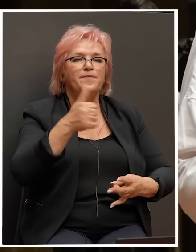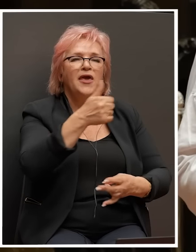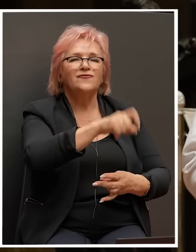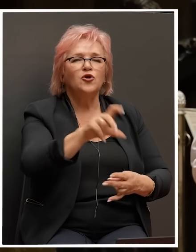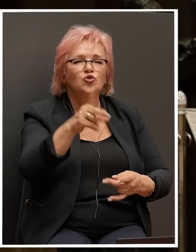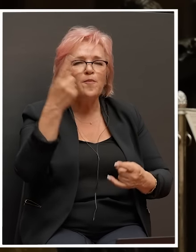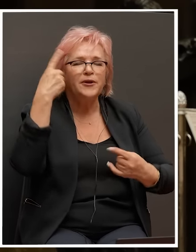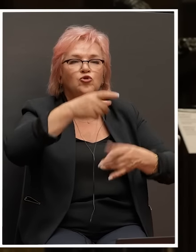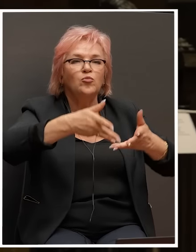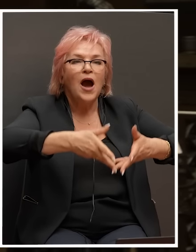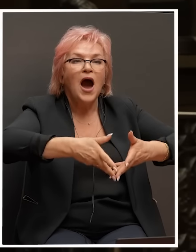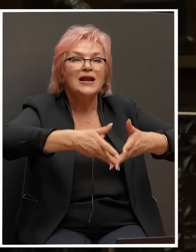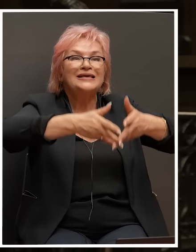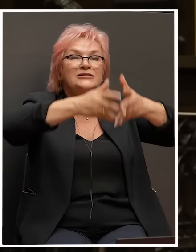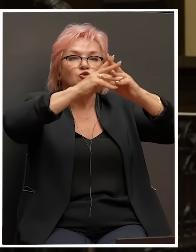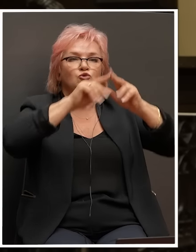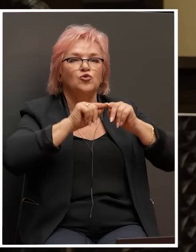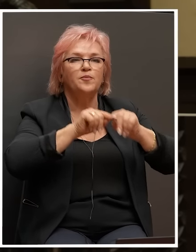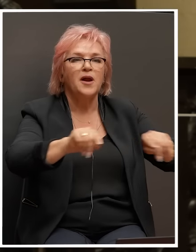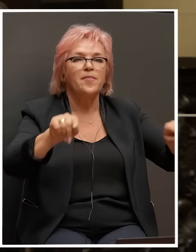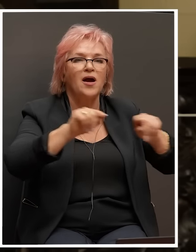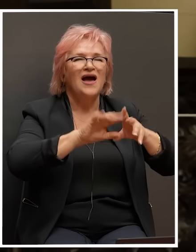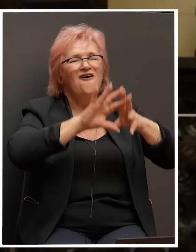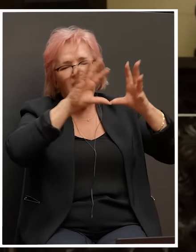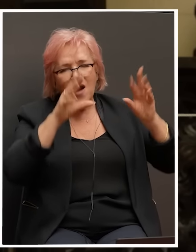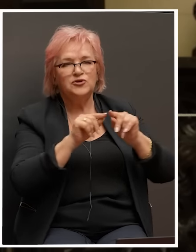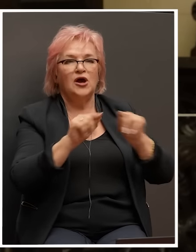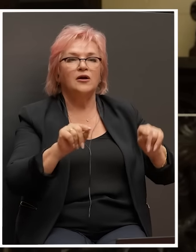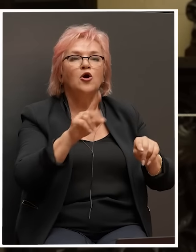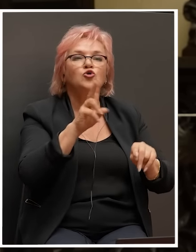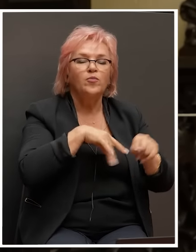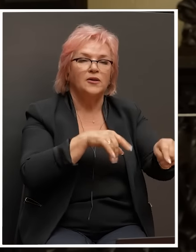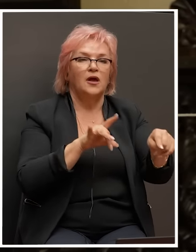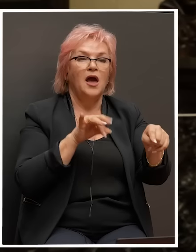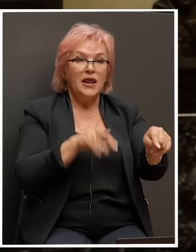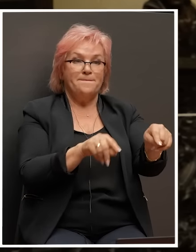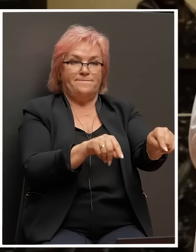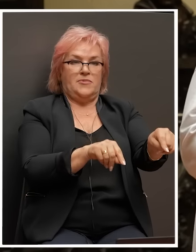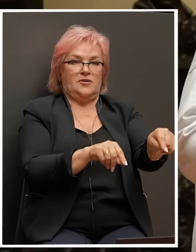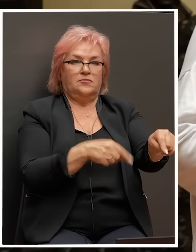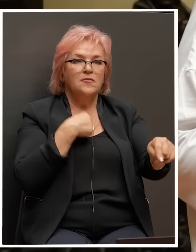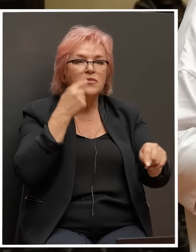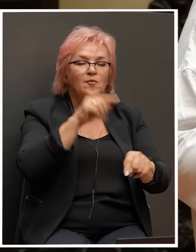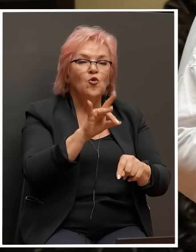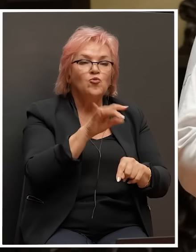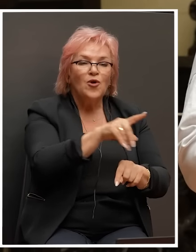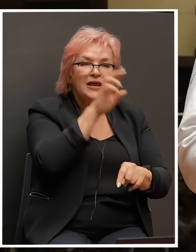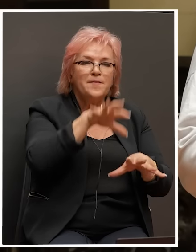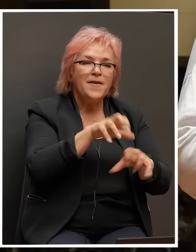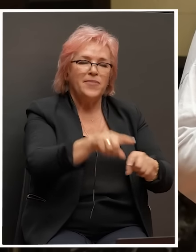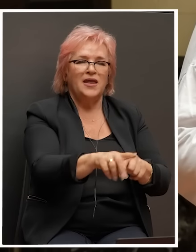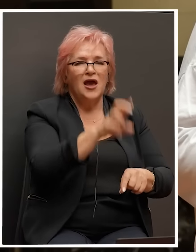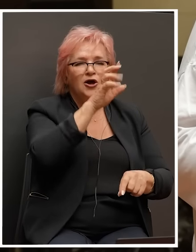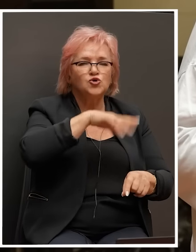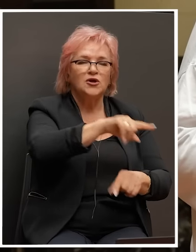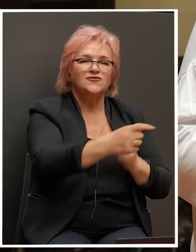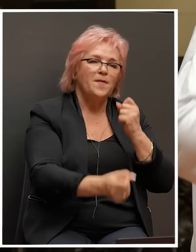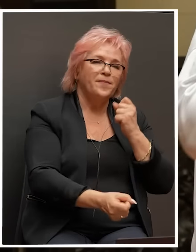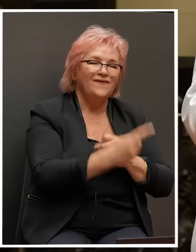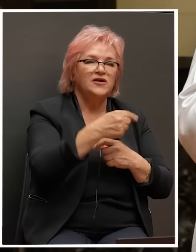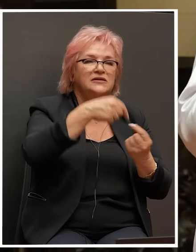людьми, кто придумал архитектурную пропаганду и пропаганду вообще, был Рим. Напомню вам, что Римская империя – это государство, в котором